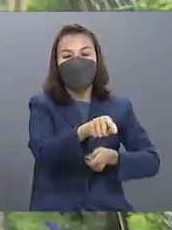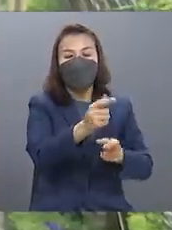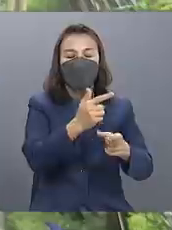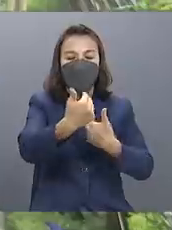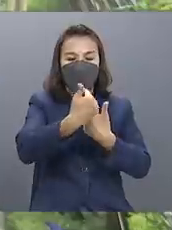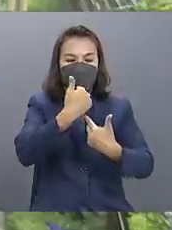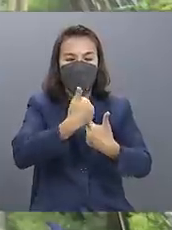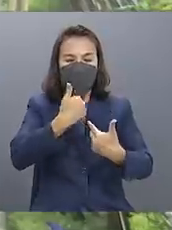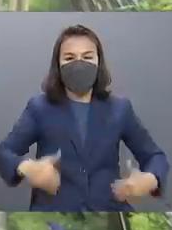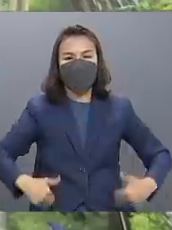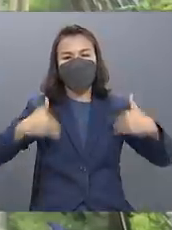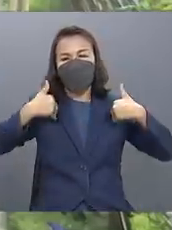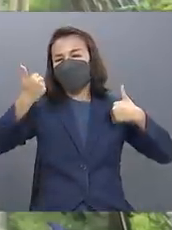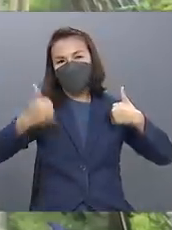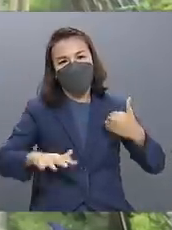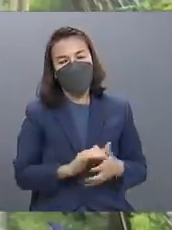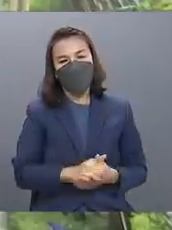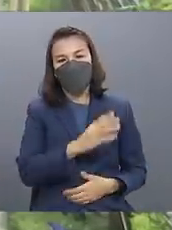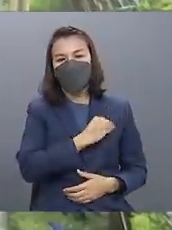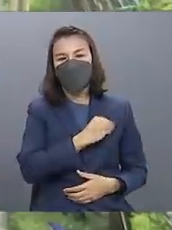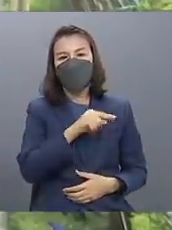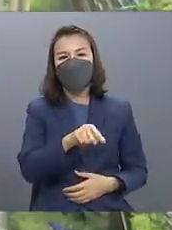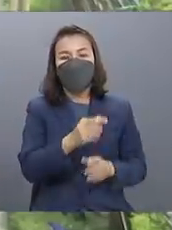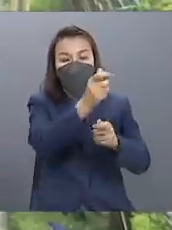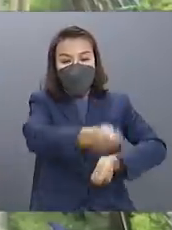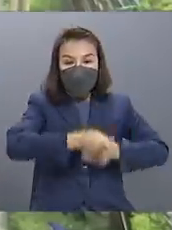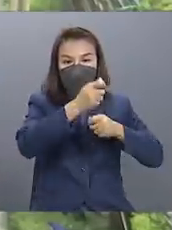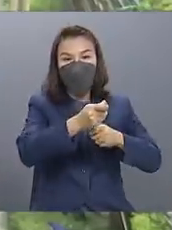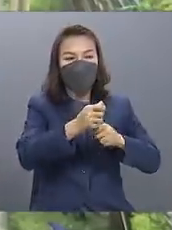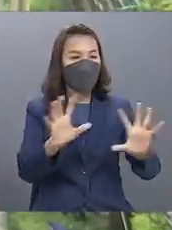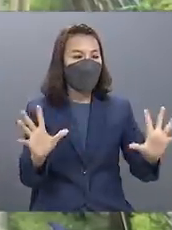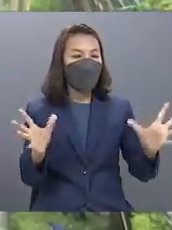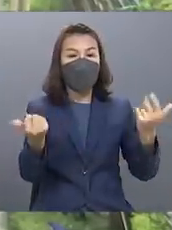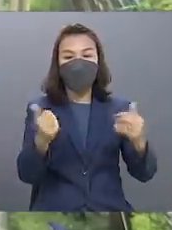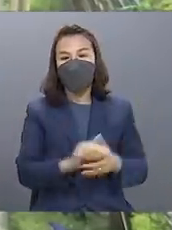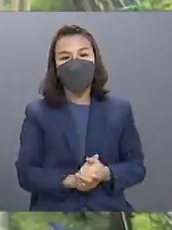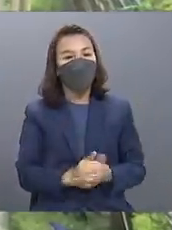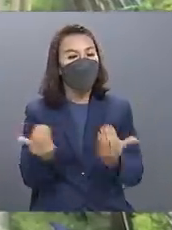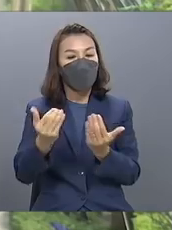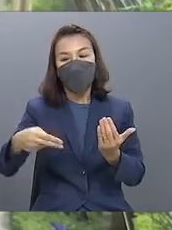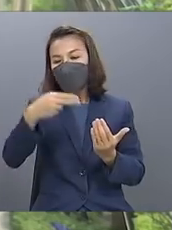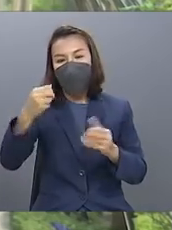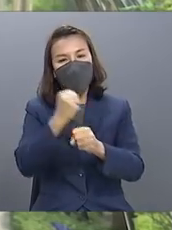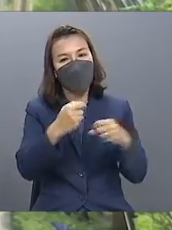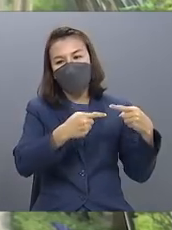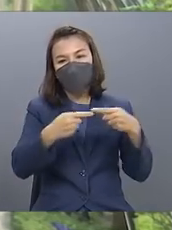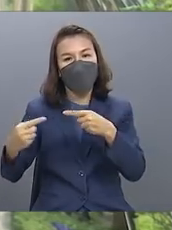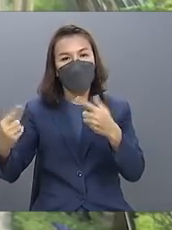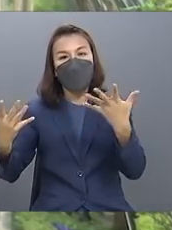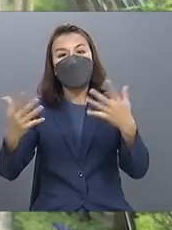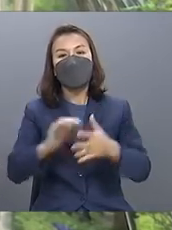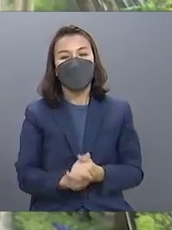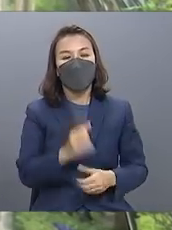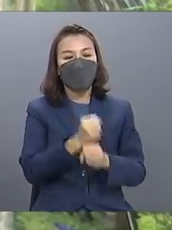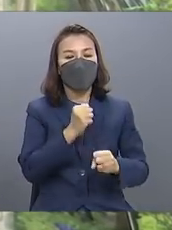ของพวกเขาได้กลัวเหมือนกันนะครับว่าเช็คเกษตรก็จะตายหายไปกับพูดพวกเขาลูกรุ่นลูกหลานนะครับก็ไม่สามารถที่จะอยากมาทำอาชีพนี้ได้